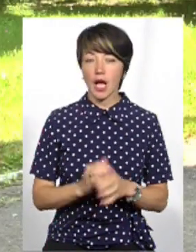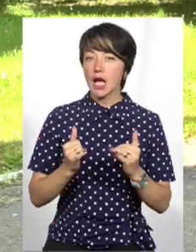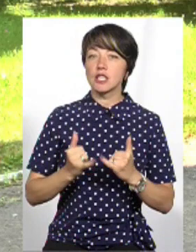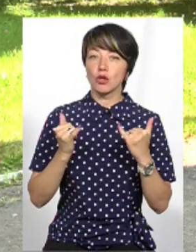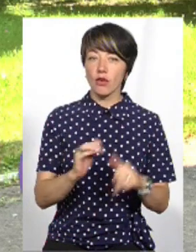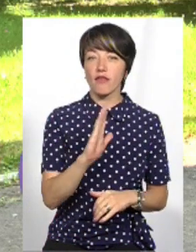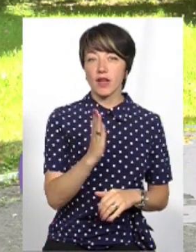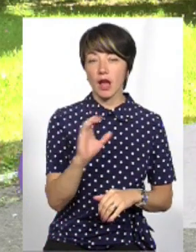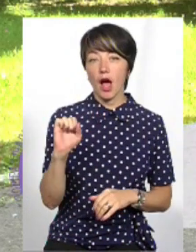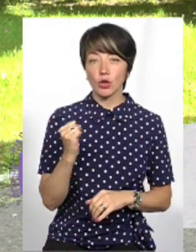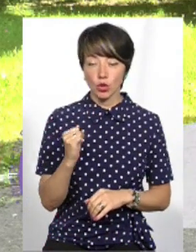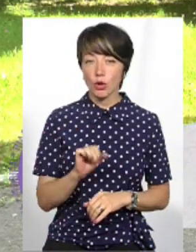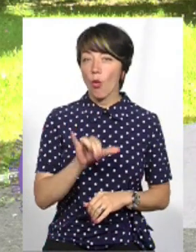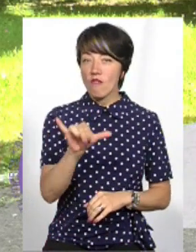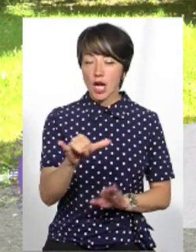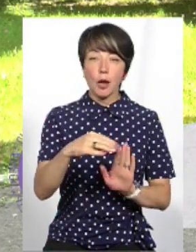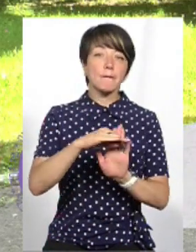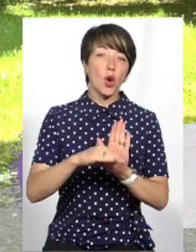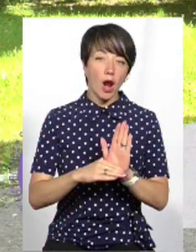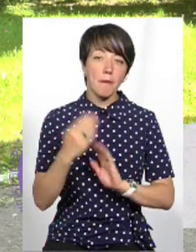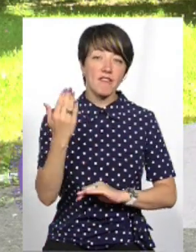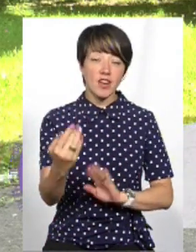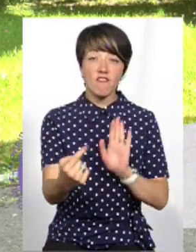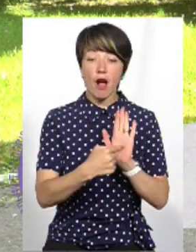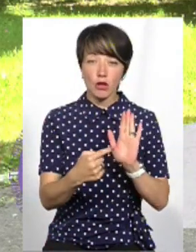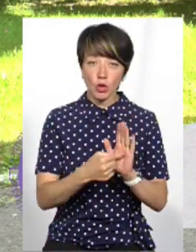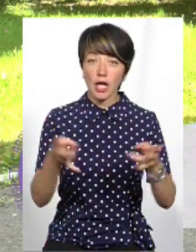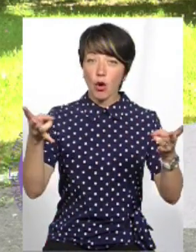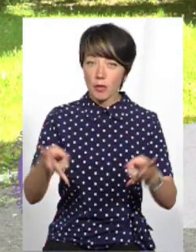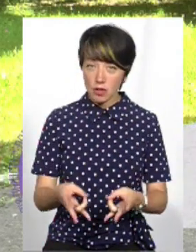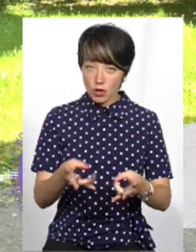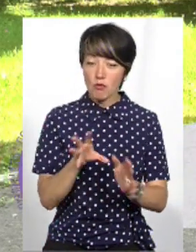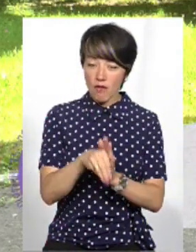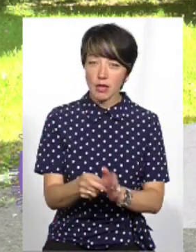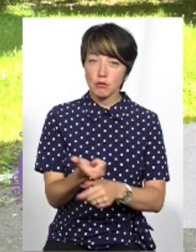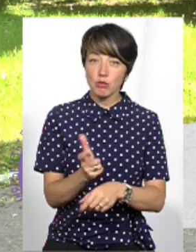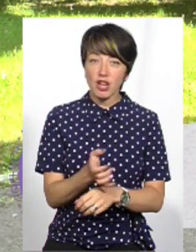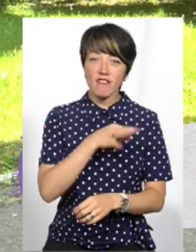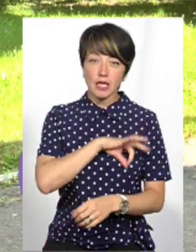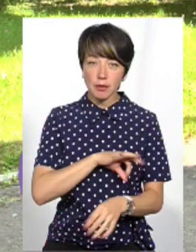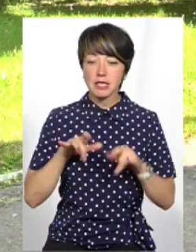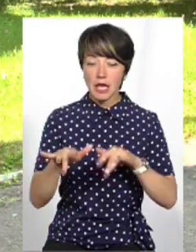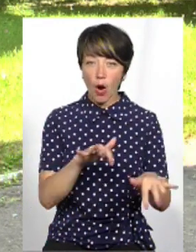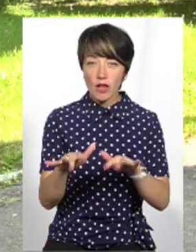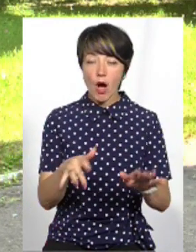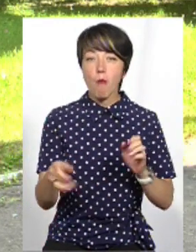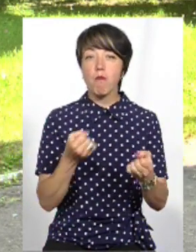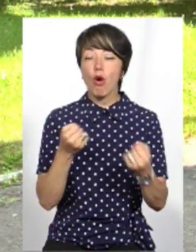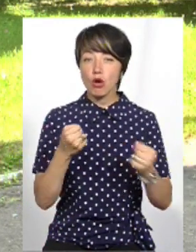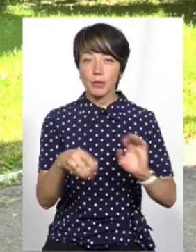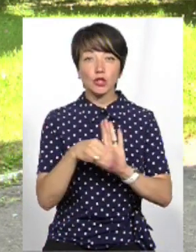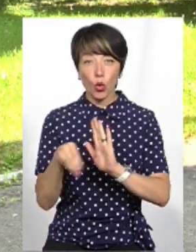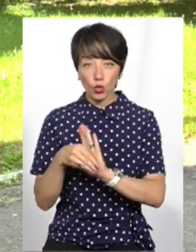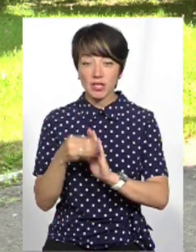Шановний Вікторе Анатолійовичу, у вашій програмі ви вказуєте на необхідність впровадження більш ефективних заходів боротьби з корупцією. В цьому